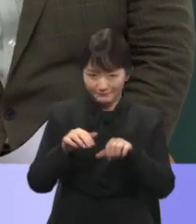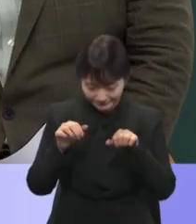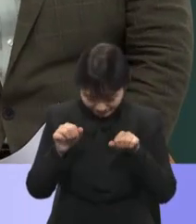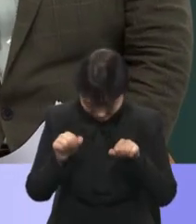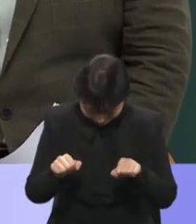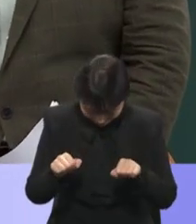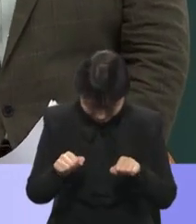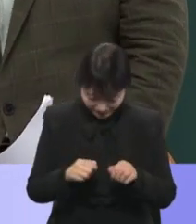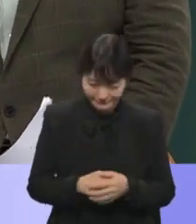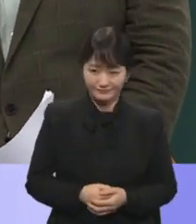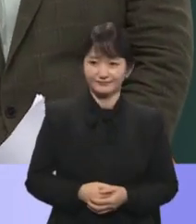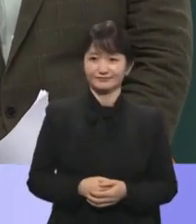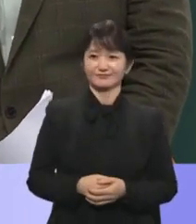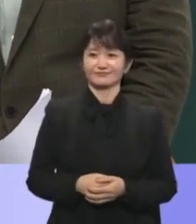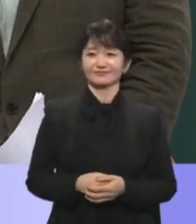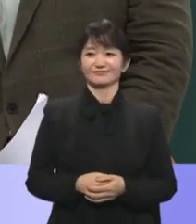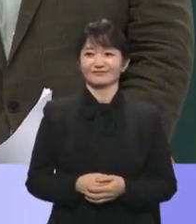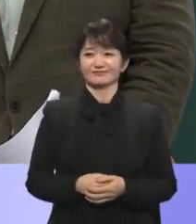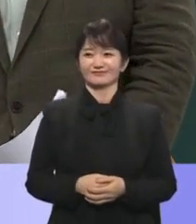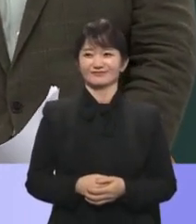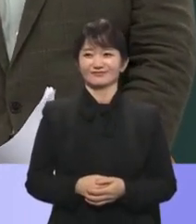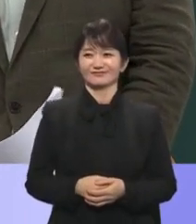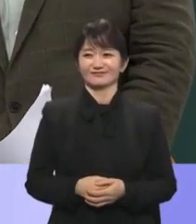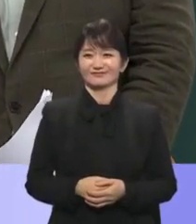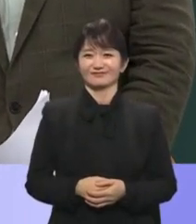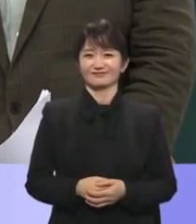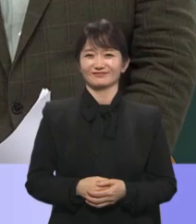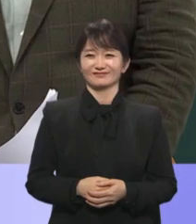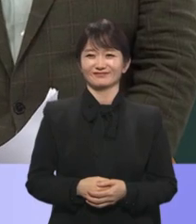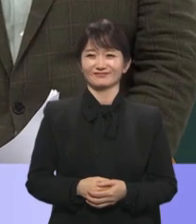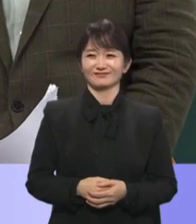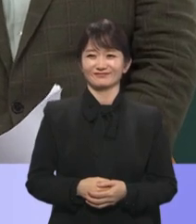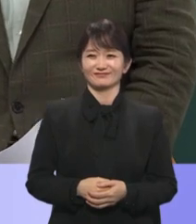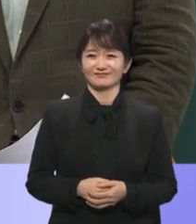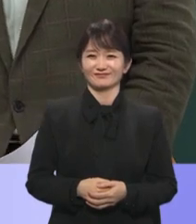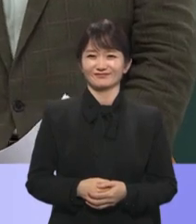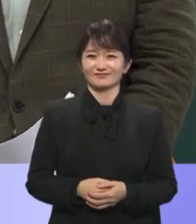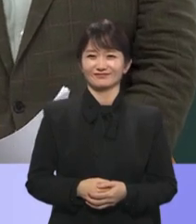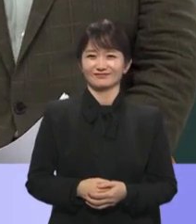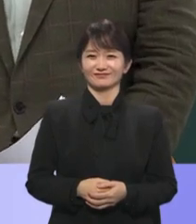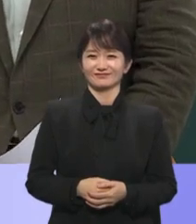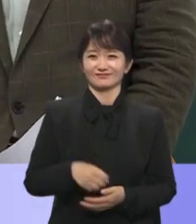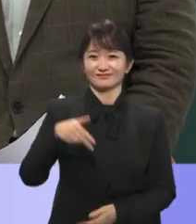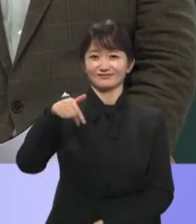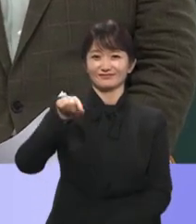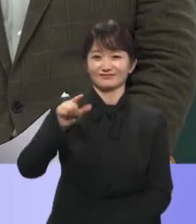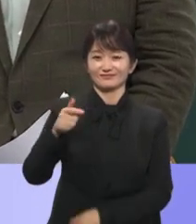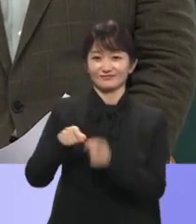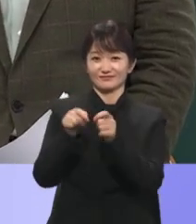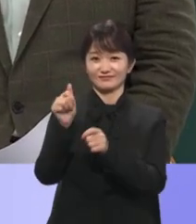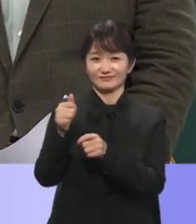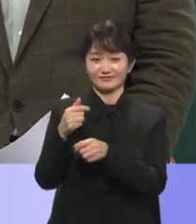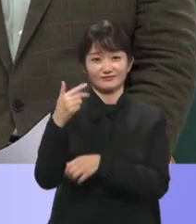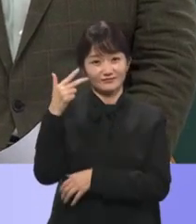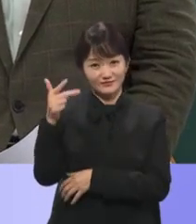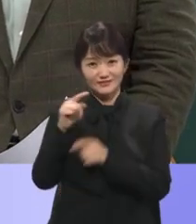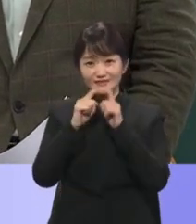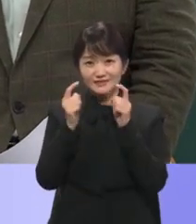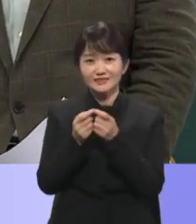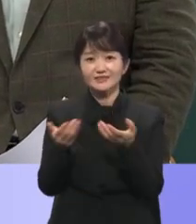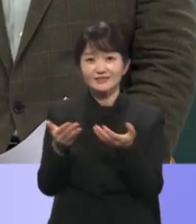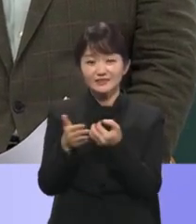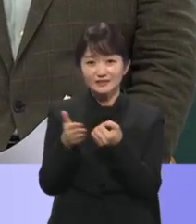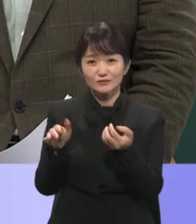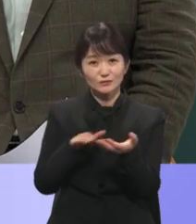안녕하세요 반갑습니다 어 되게 잘 잘 붙네요 이배 전민기 팀장이 뭐 다음 주까지 개인 일정이 생겼는데